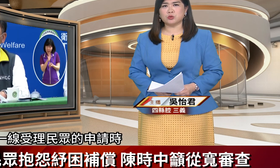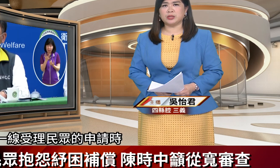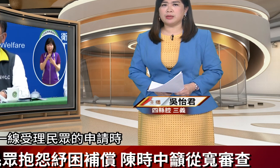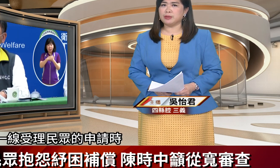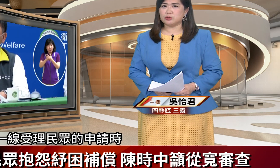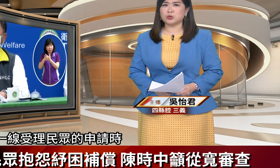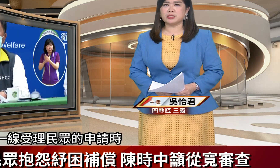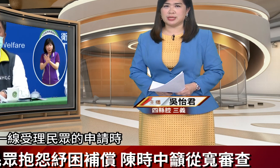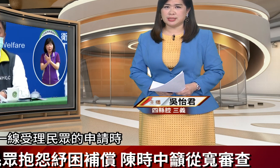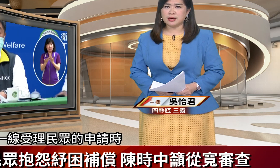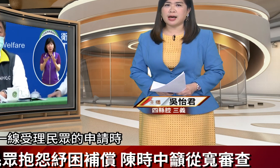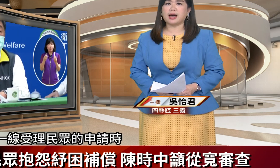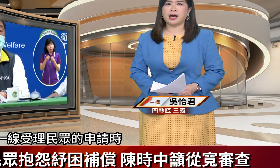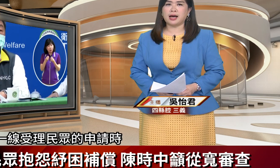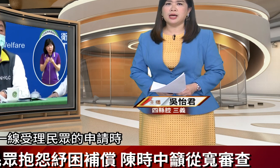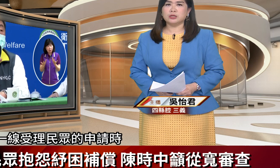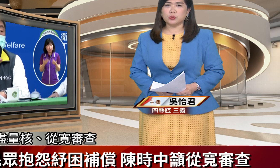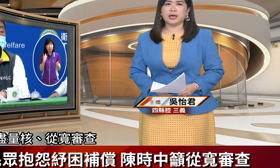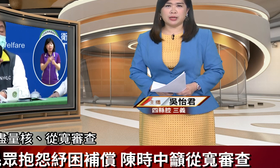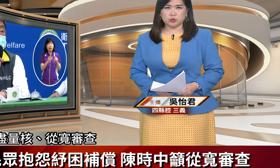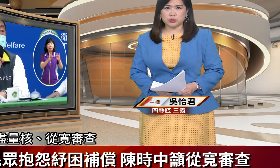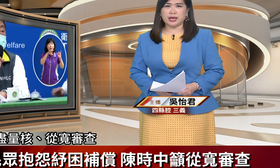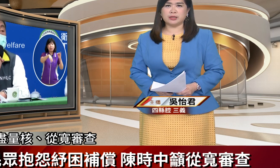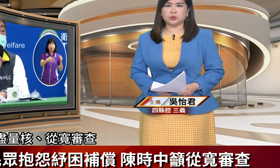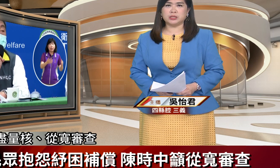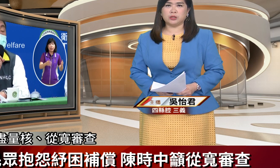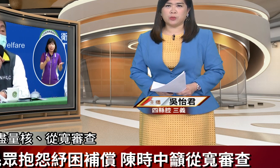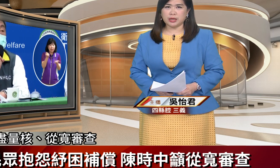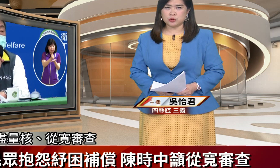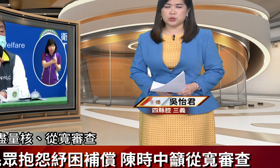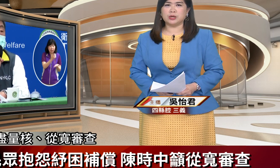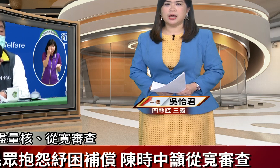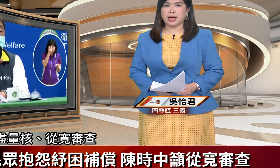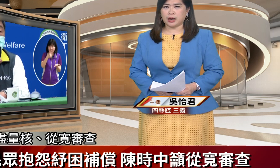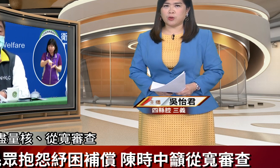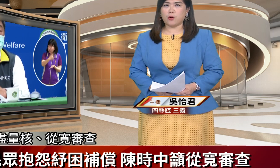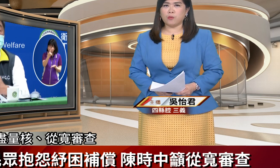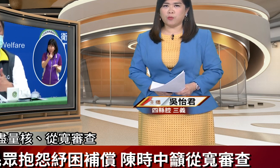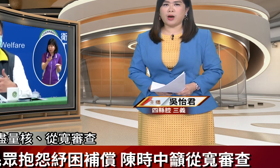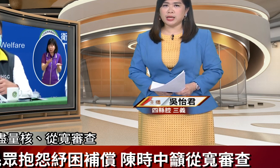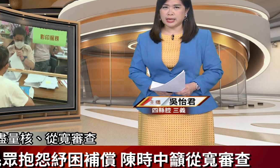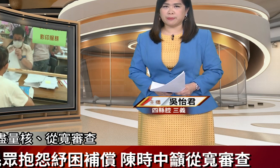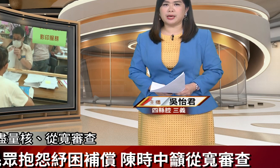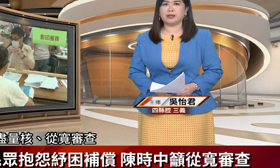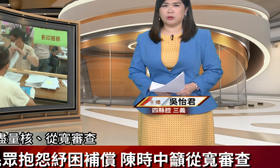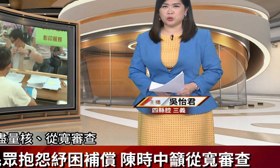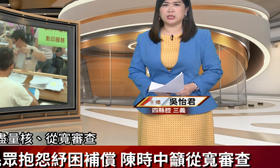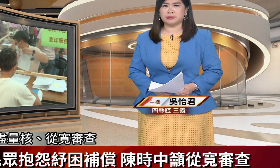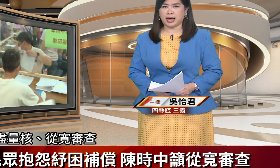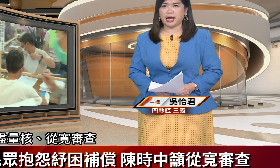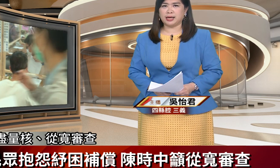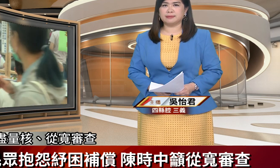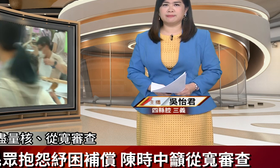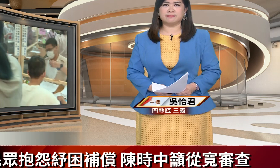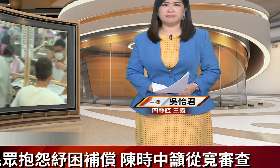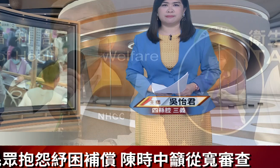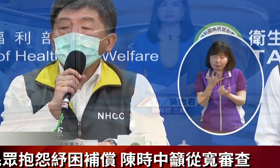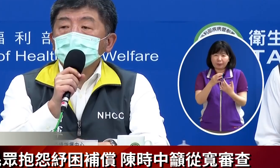一线处理民众申请加下，总得核准的就尽量核准，韩国无。按严格来做审